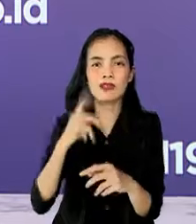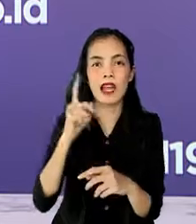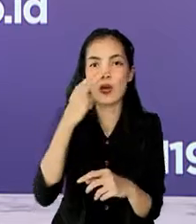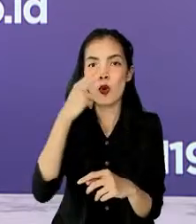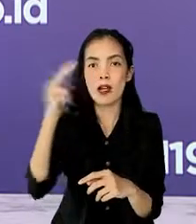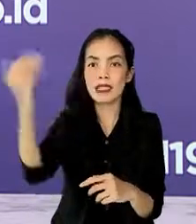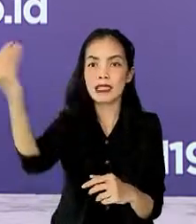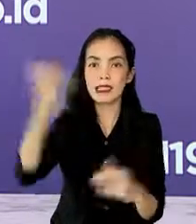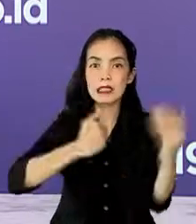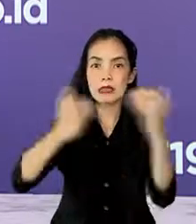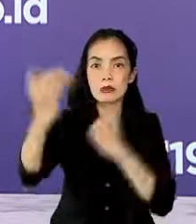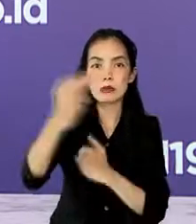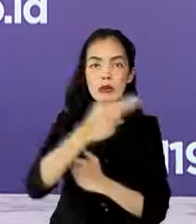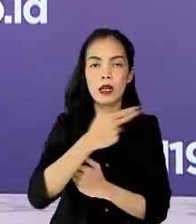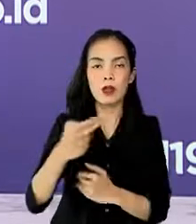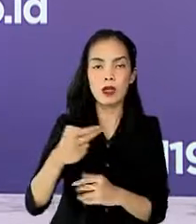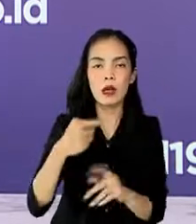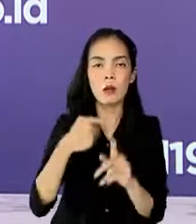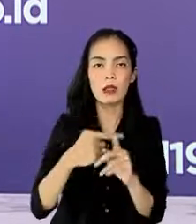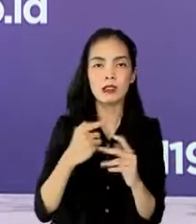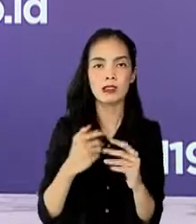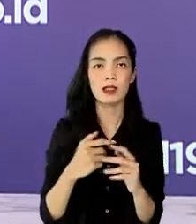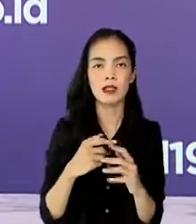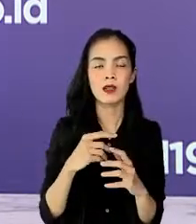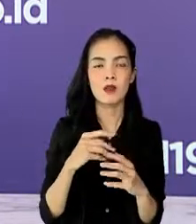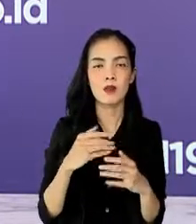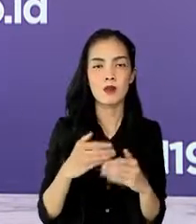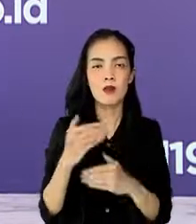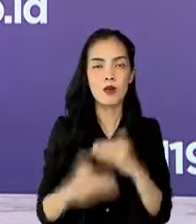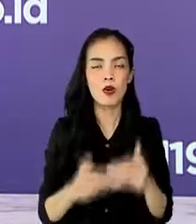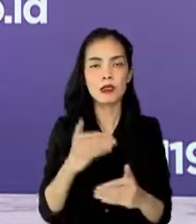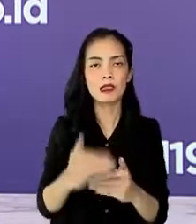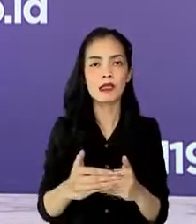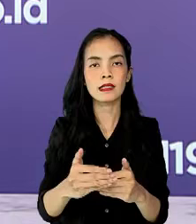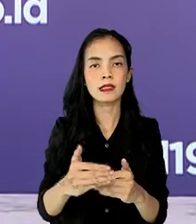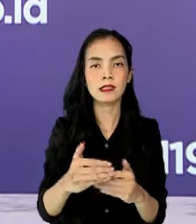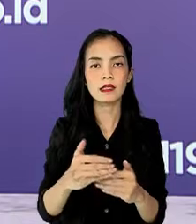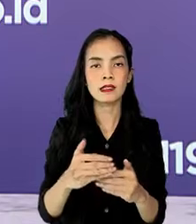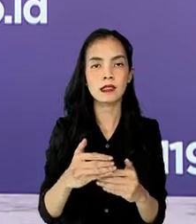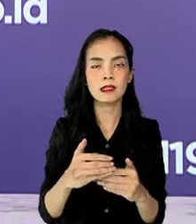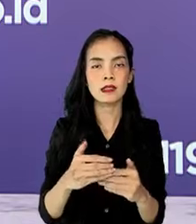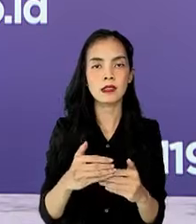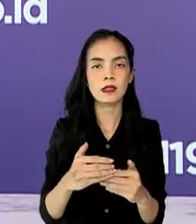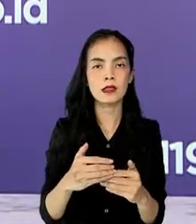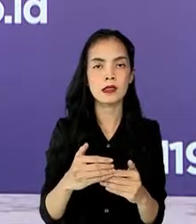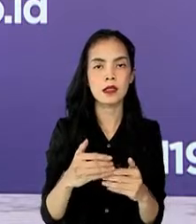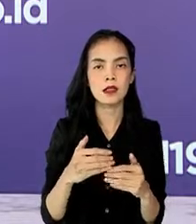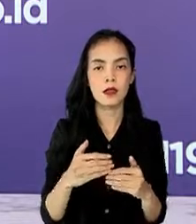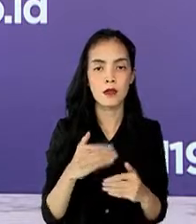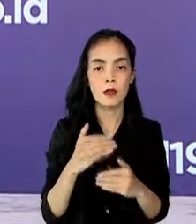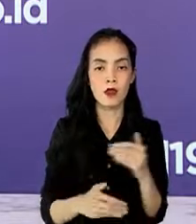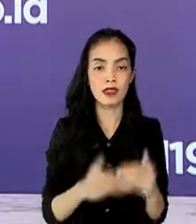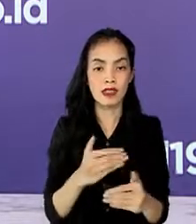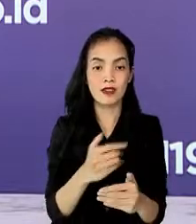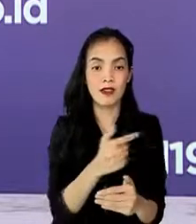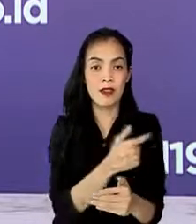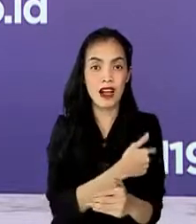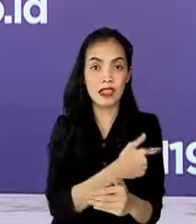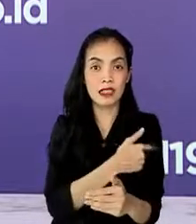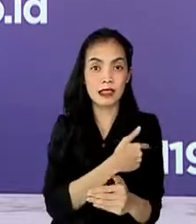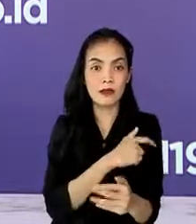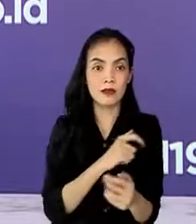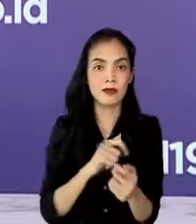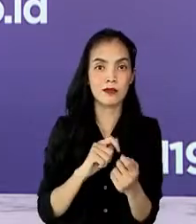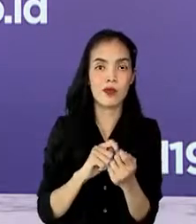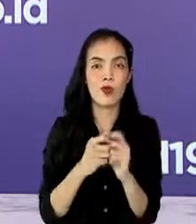untuk dikirimkan ke Indonesia serta akselerasi proses mengkonversi bawah vaksin menjadi vaksin yang siap